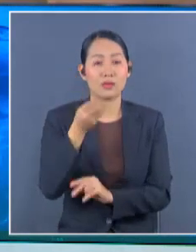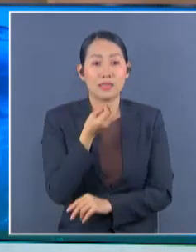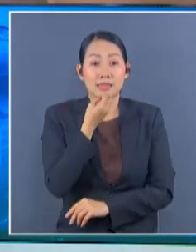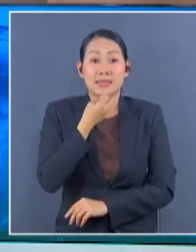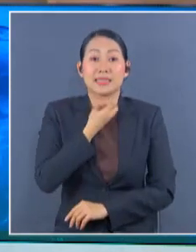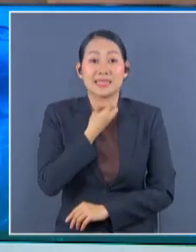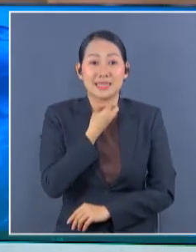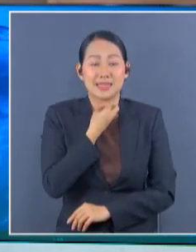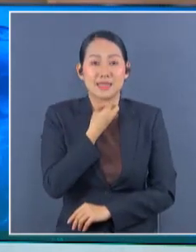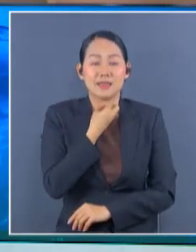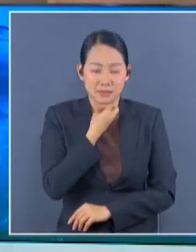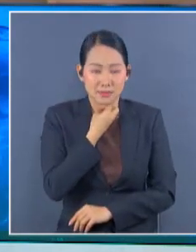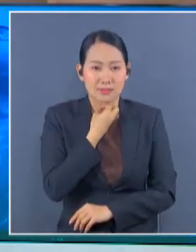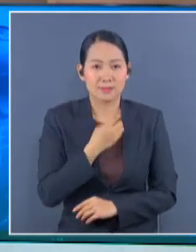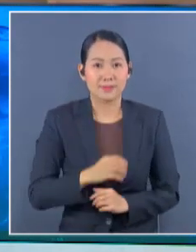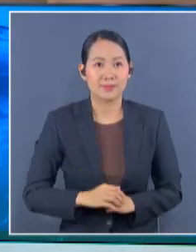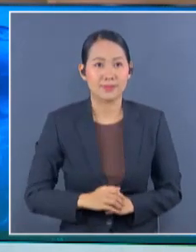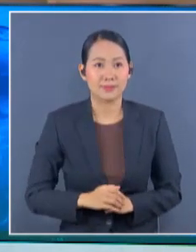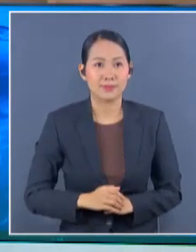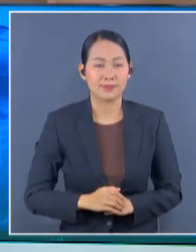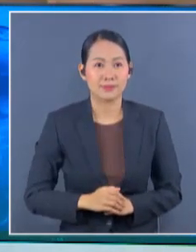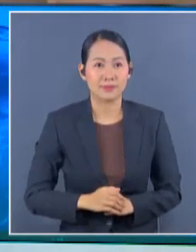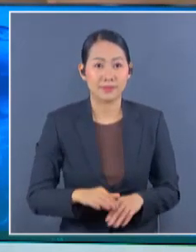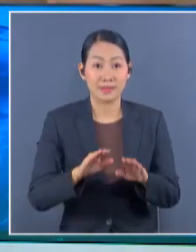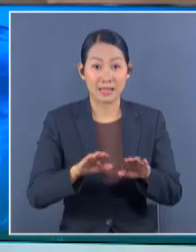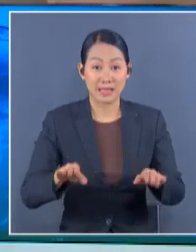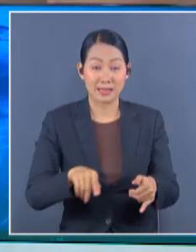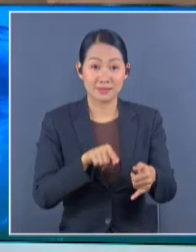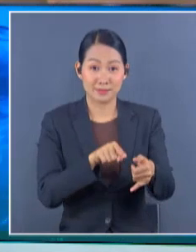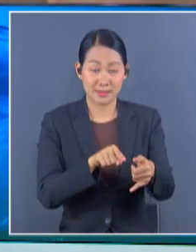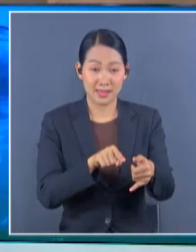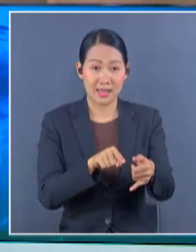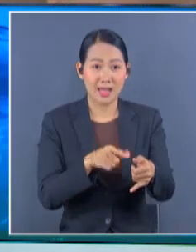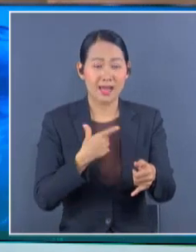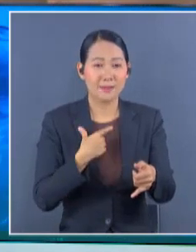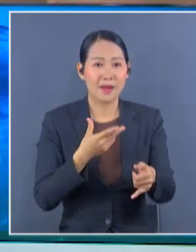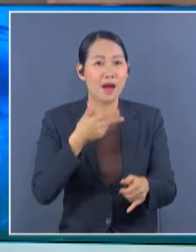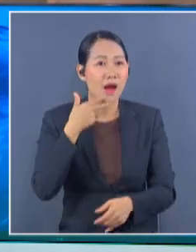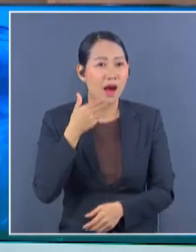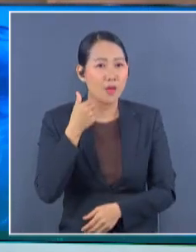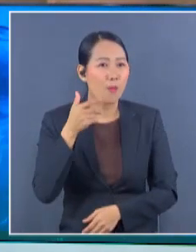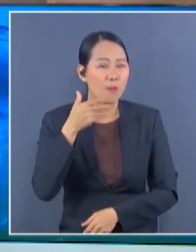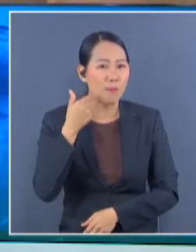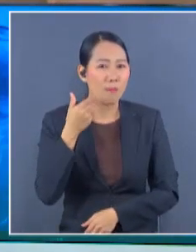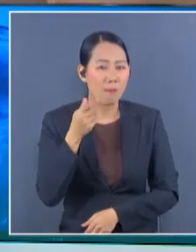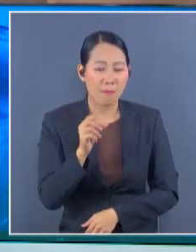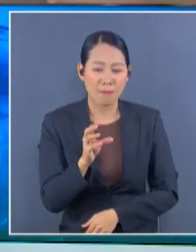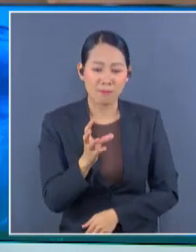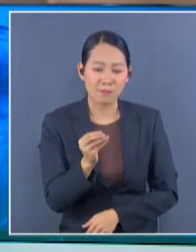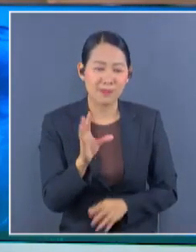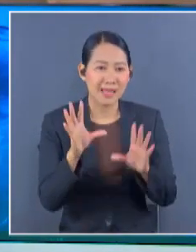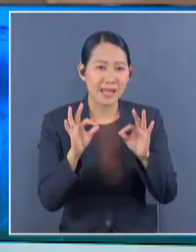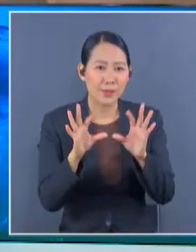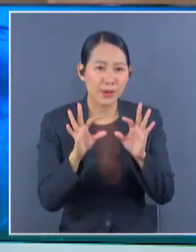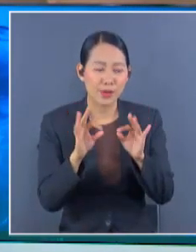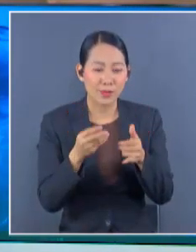ค อ ปรากฏว่าน้องเนี่ยทานขนมเข้าไปเป็นเยลลี่คุณผู้ชมครับแล้วสักพักนึงเกิดอาการชักครับโอดหน้